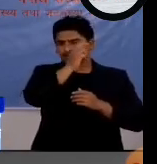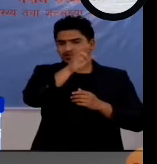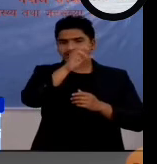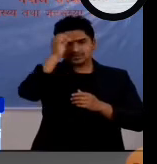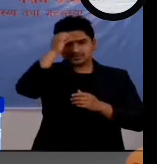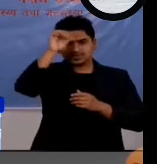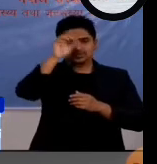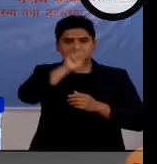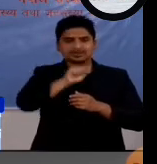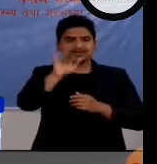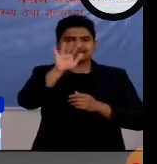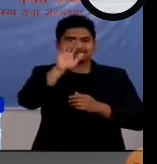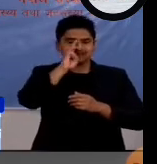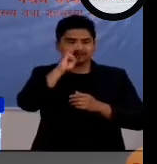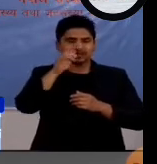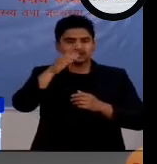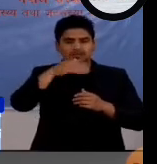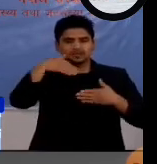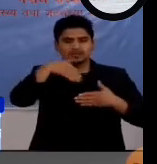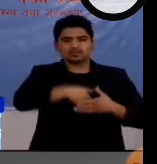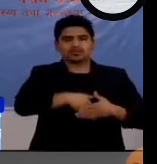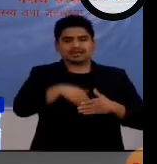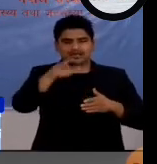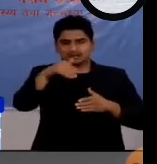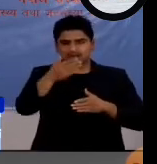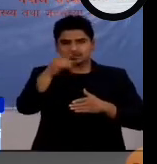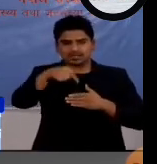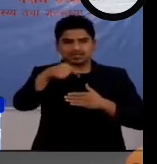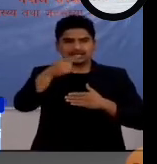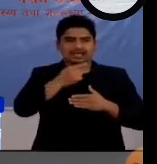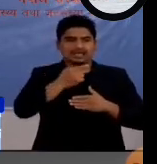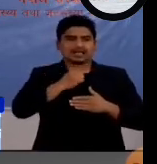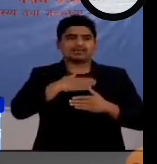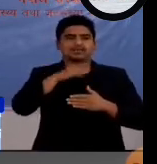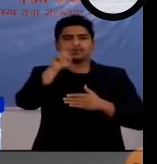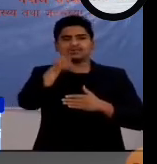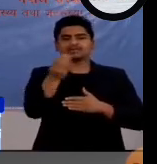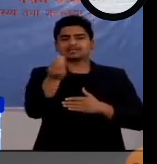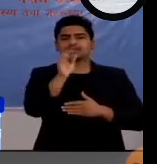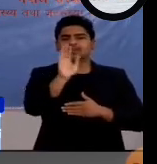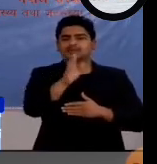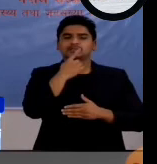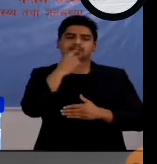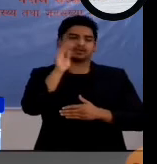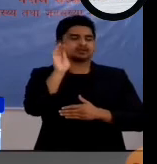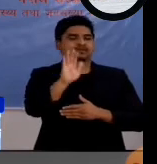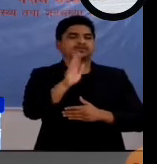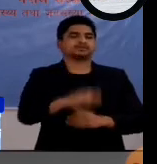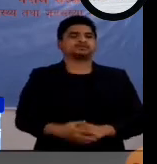हामी भुटानपछि अहिले हाम्रो स्थिति सामान्य छ भन्न सकिन्छ।